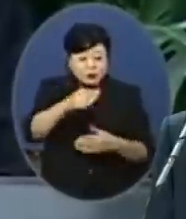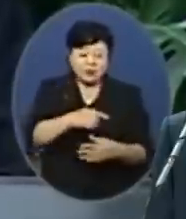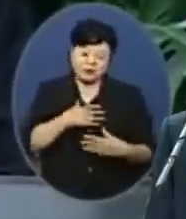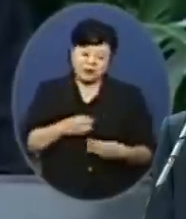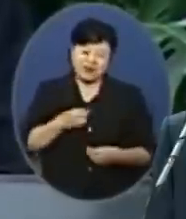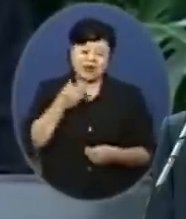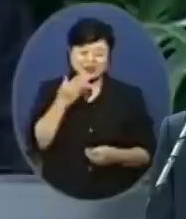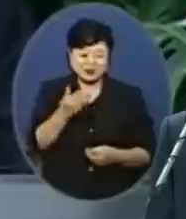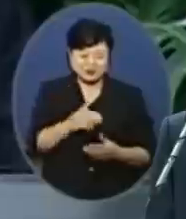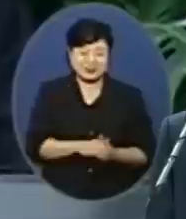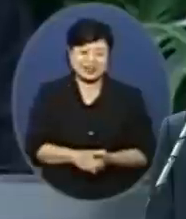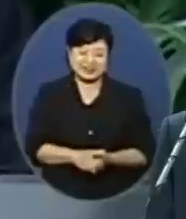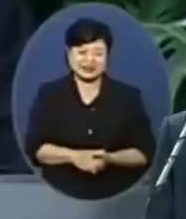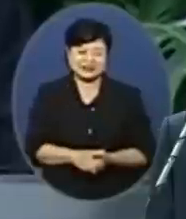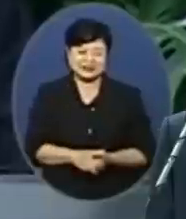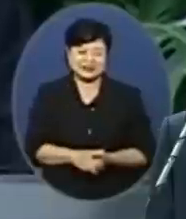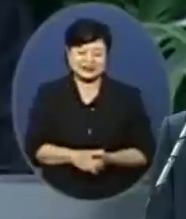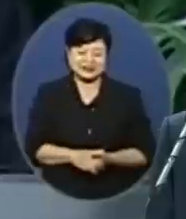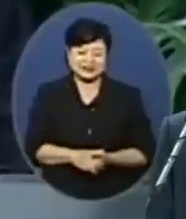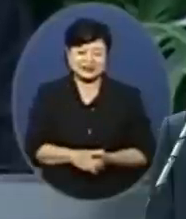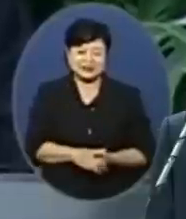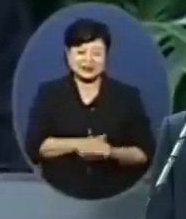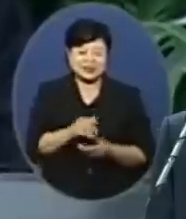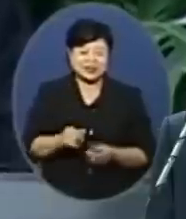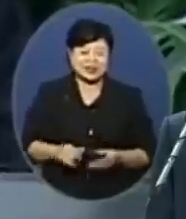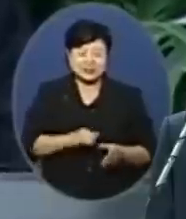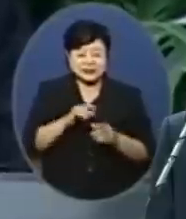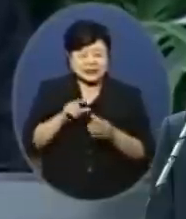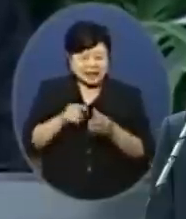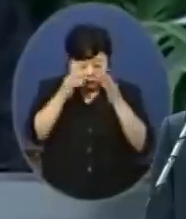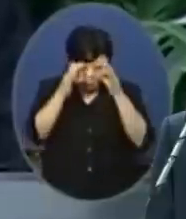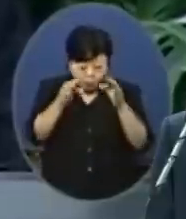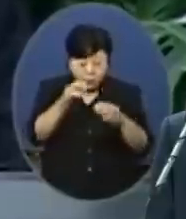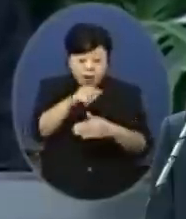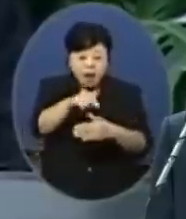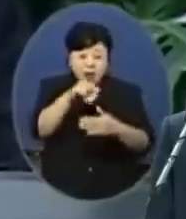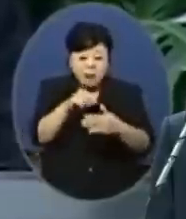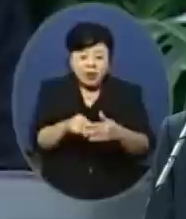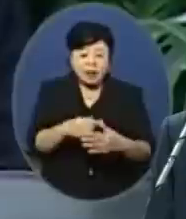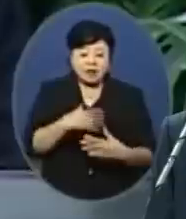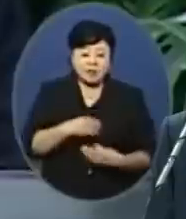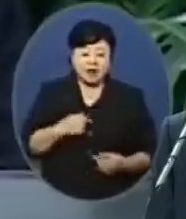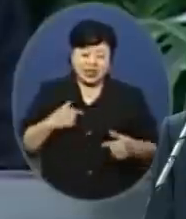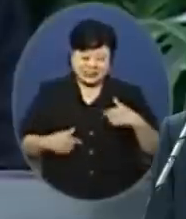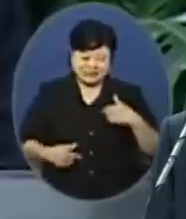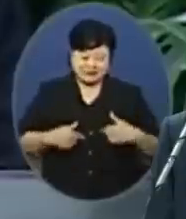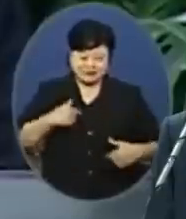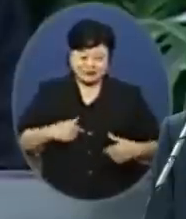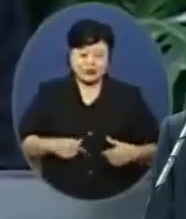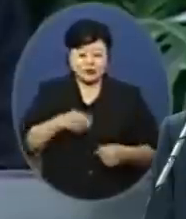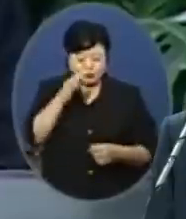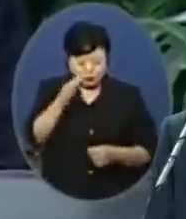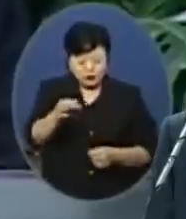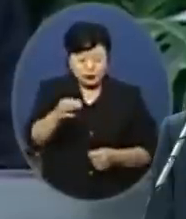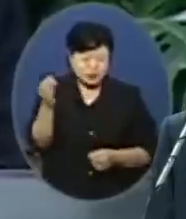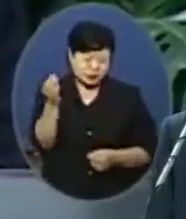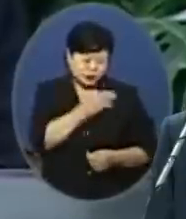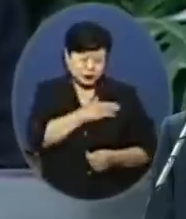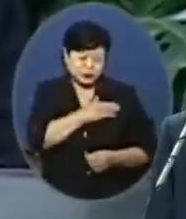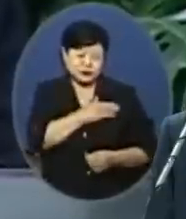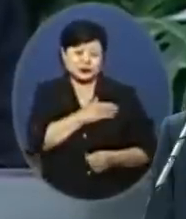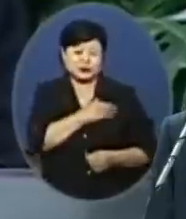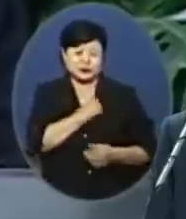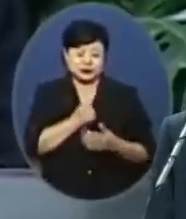평안을 주는 것입니다. 우리가 이 세상에 살아보면 마음의 평안과 기쁨이 물질적인 부요로